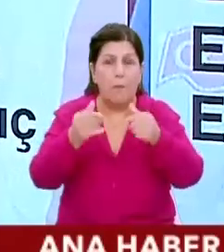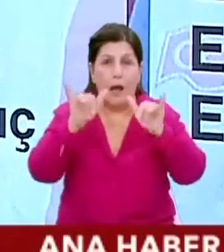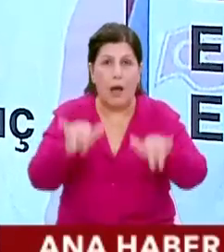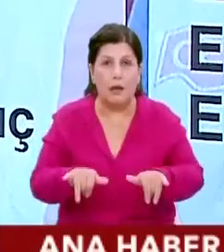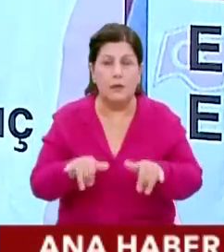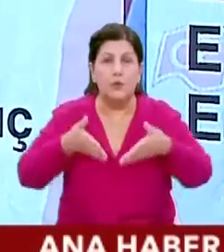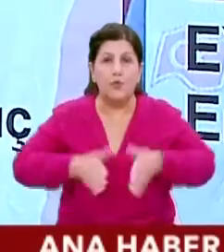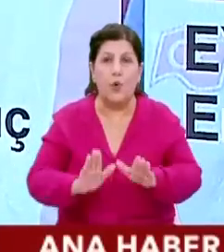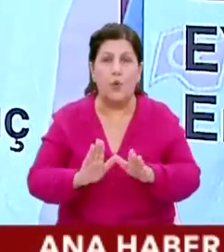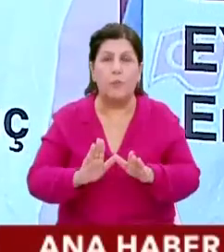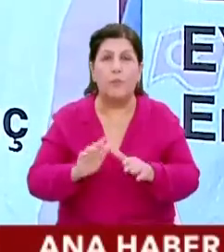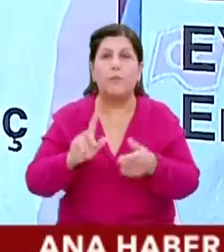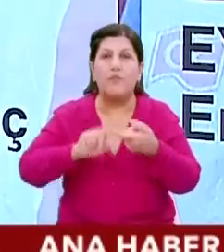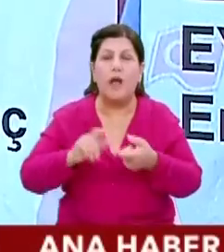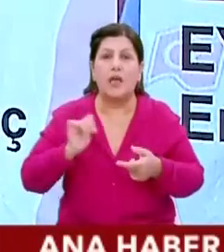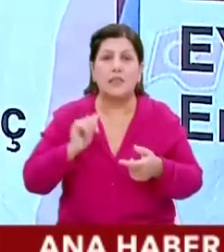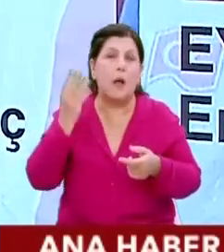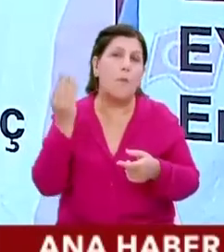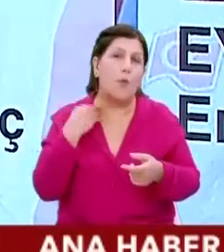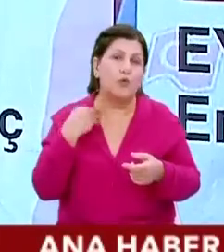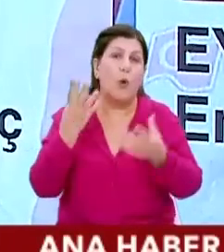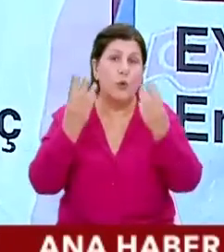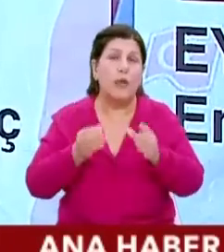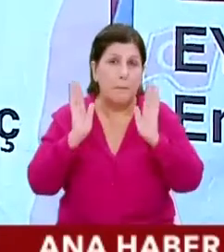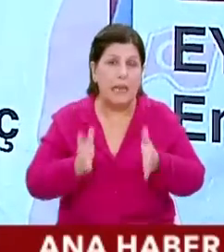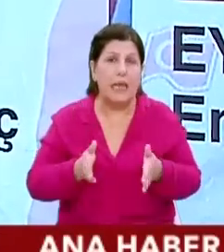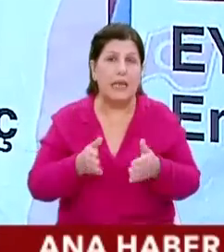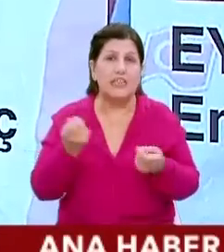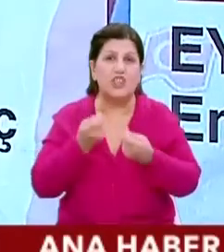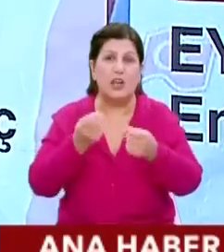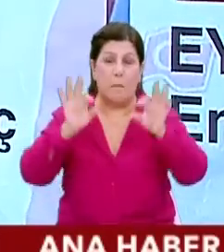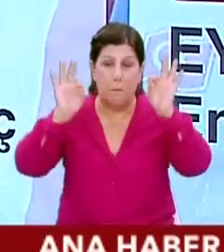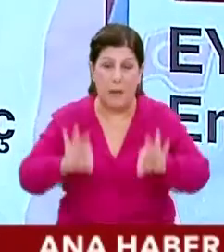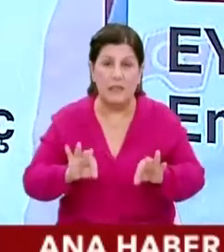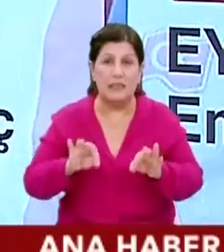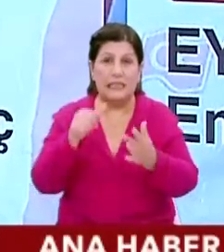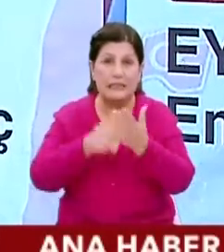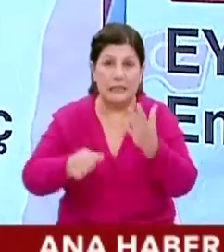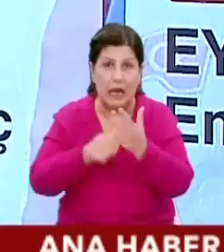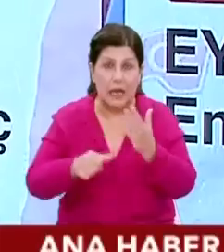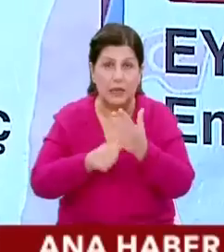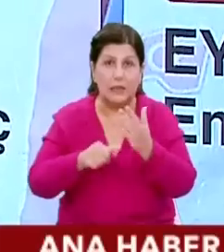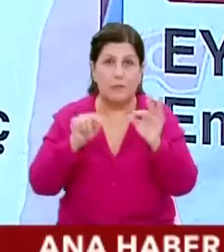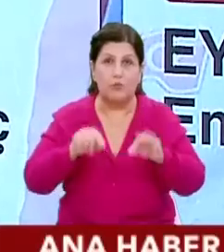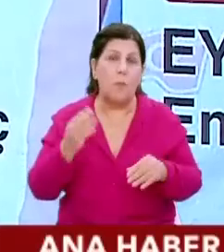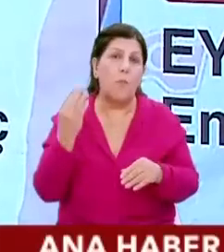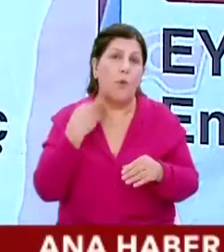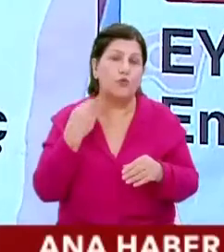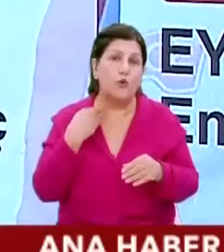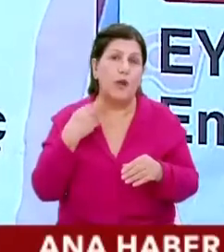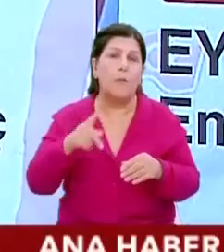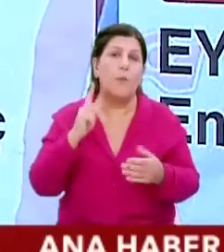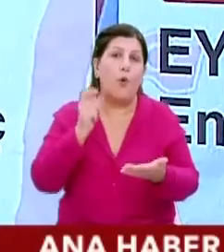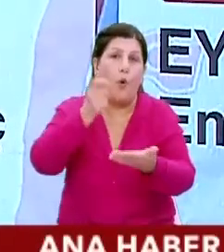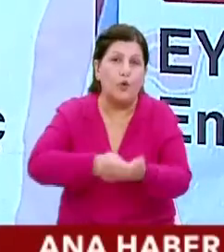Doğum ve askerlik borçlanmaları olsa bile işe başlangıç tarihini bu borçlanmalar bu